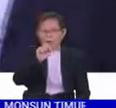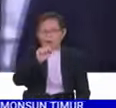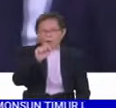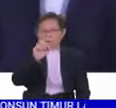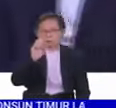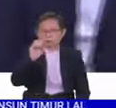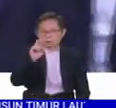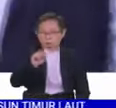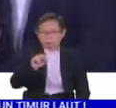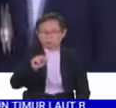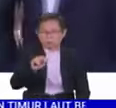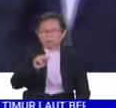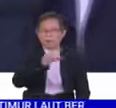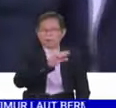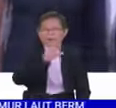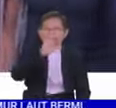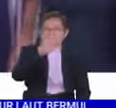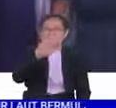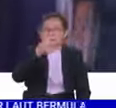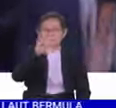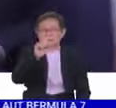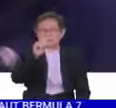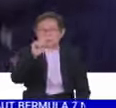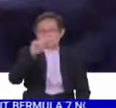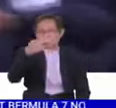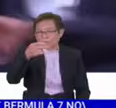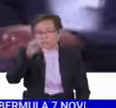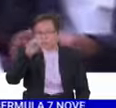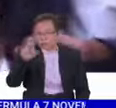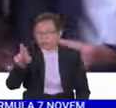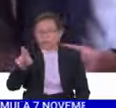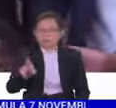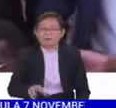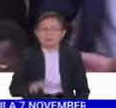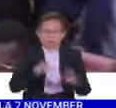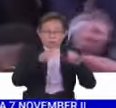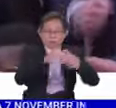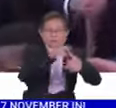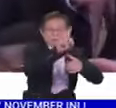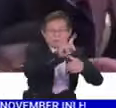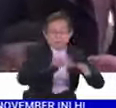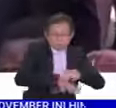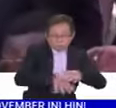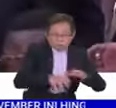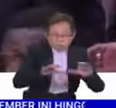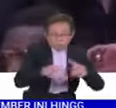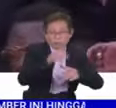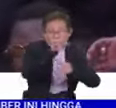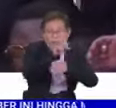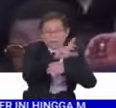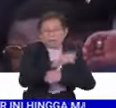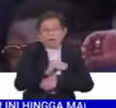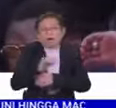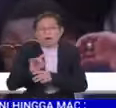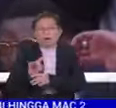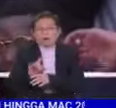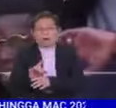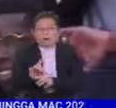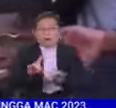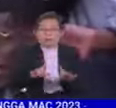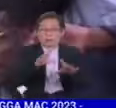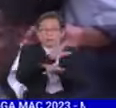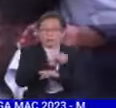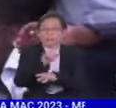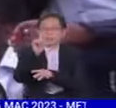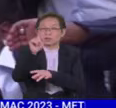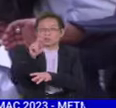Dembele, Antoine Griezmann dan Christopher Nkoku. Perancis diundi dalam kumpulan D bersama Australia, Denmark dan Tunisia.